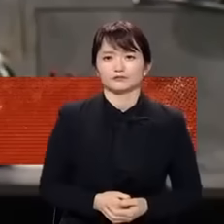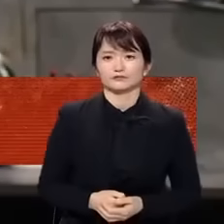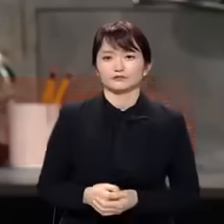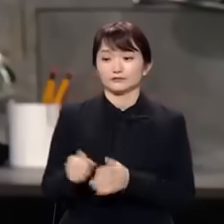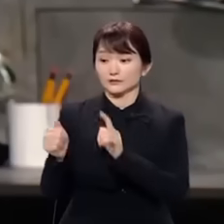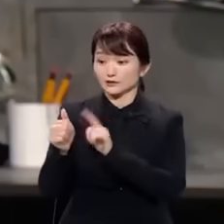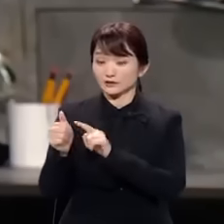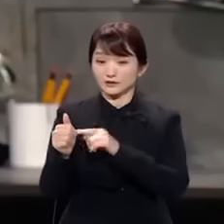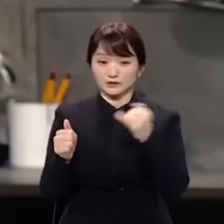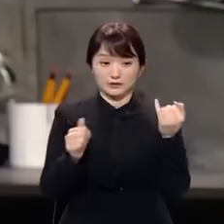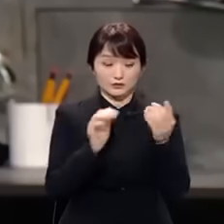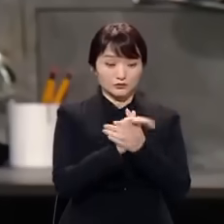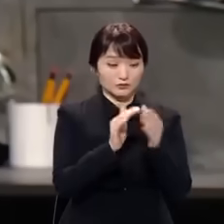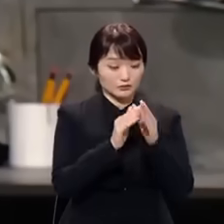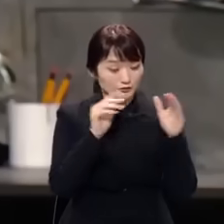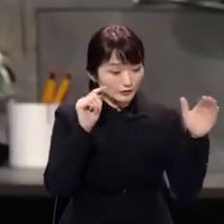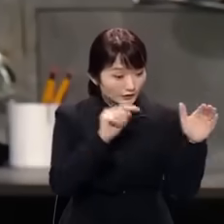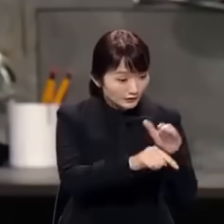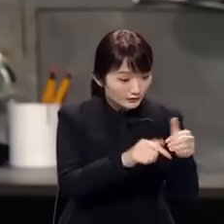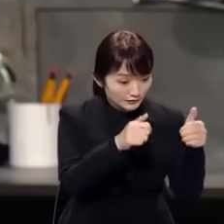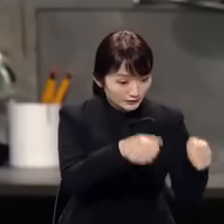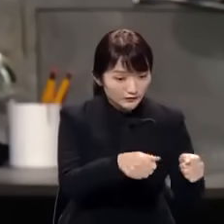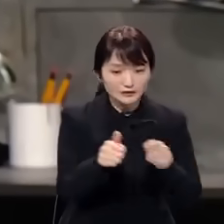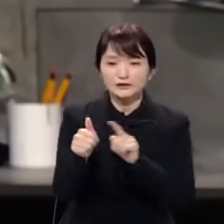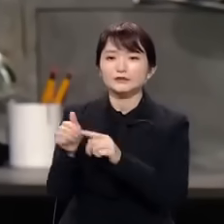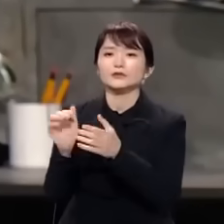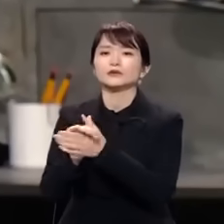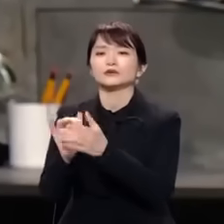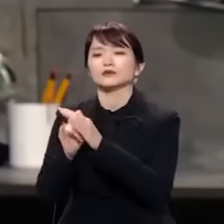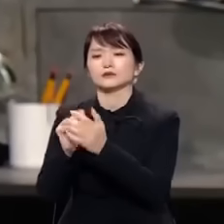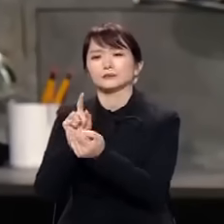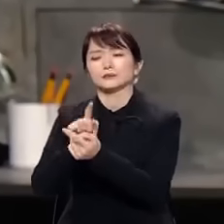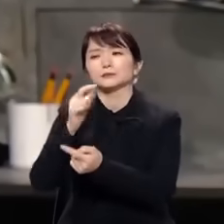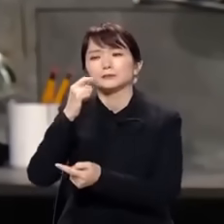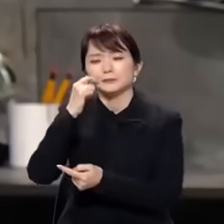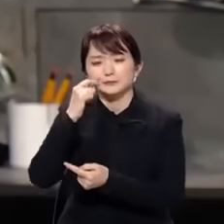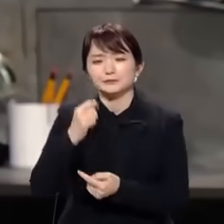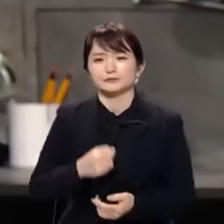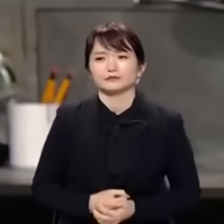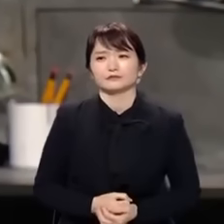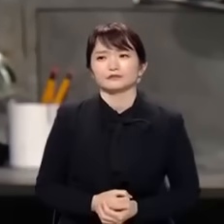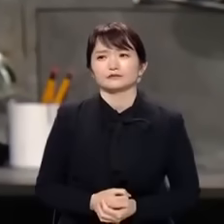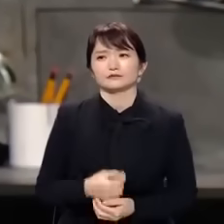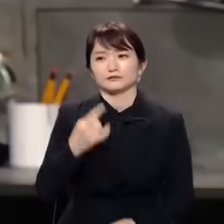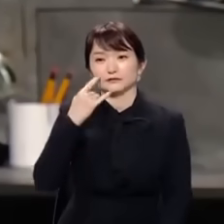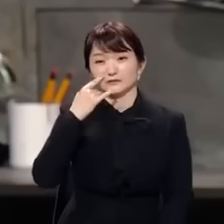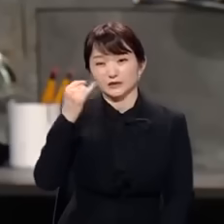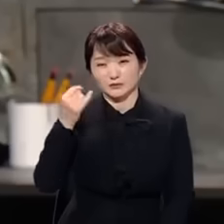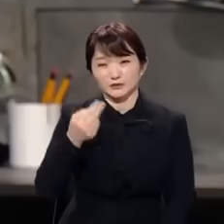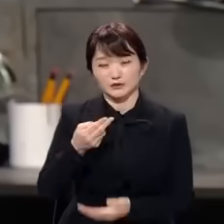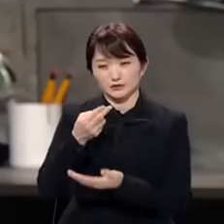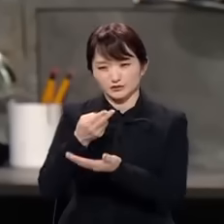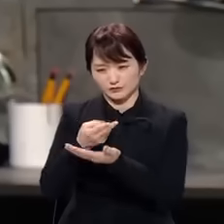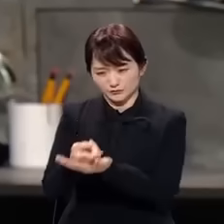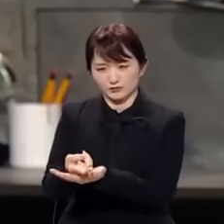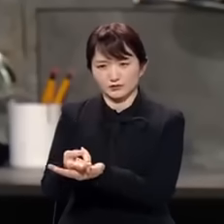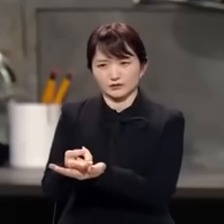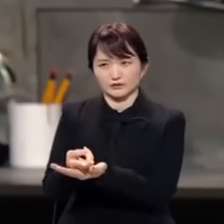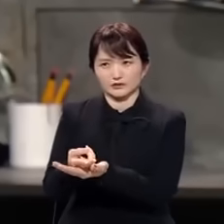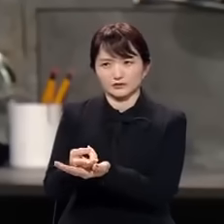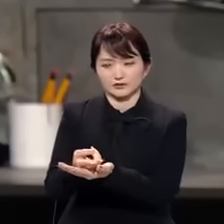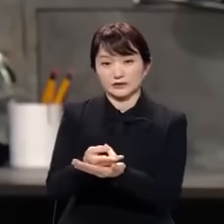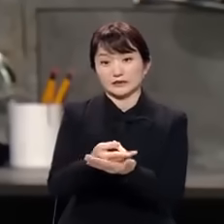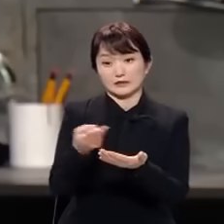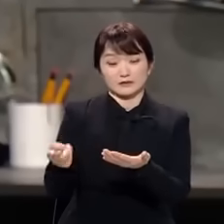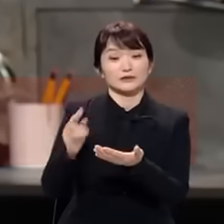예비사회 역할을 했다고 그랬잖아요. 예, 예. 남자친구 가족을 못 만났대요. 근데 얘기로는 어머니가 병원에 계시니까 어머니 나오신